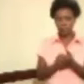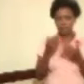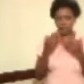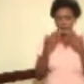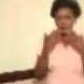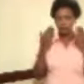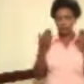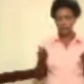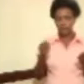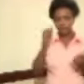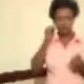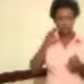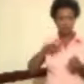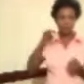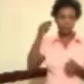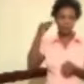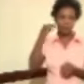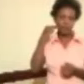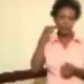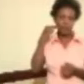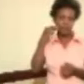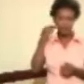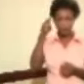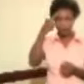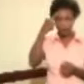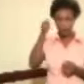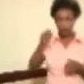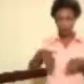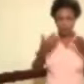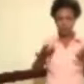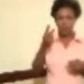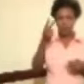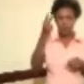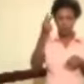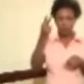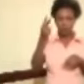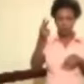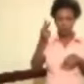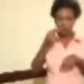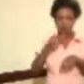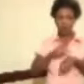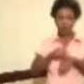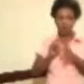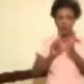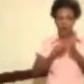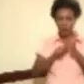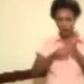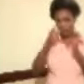Merci, Madame Maniga. Alors, nous connaissons que l'exercice-là, c'est toujours le plus succinct.